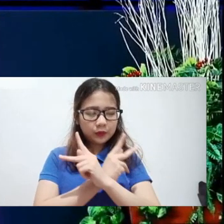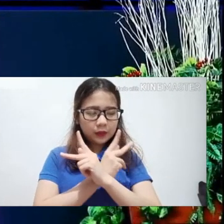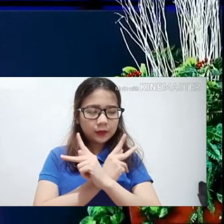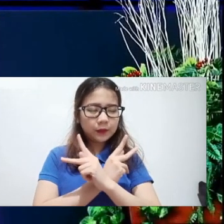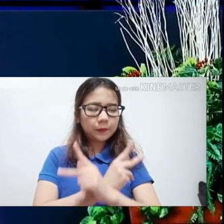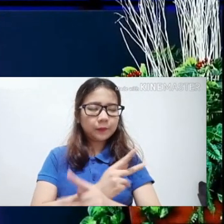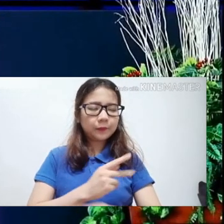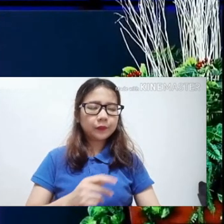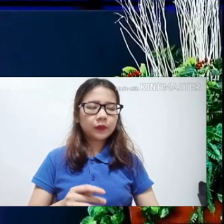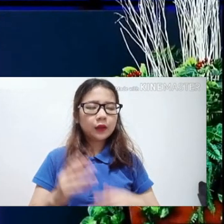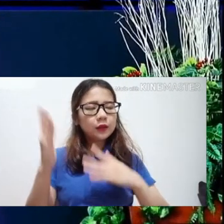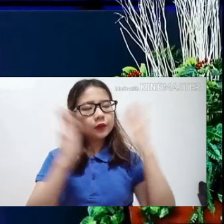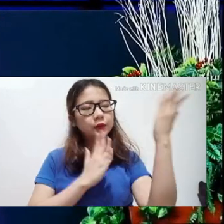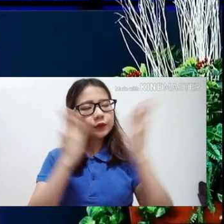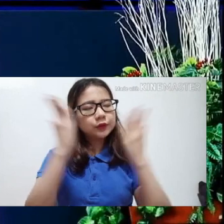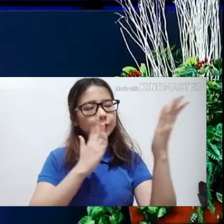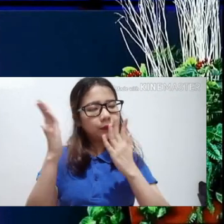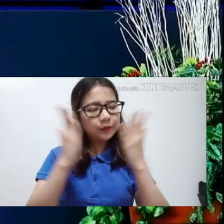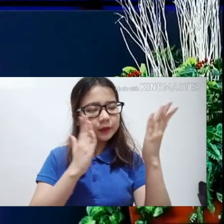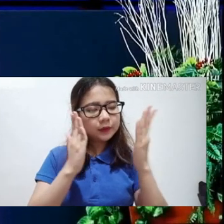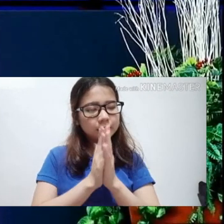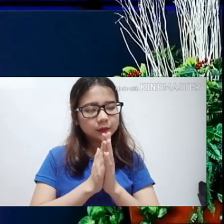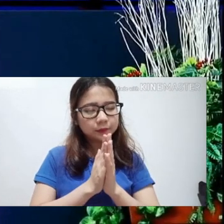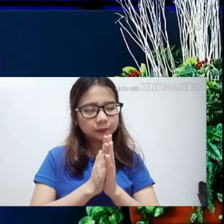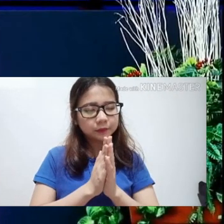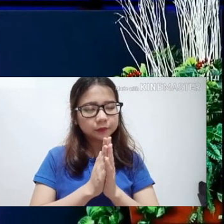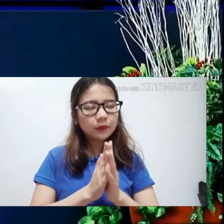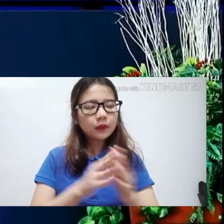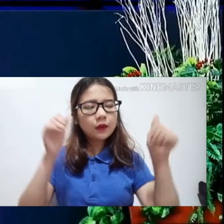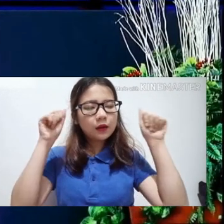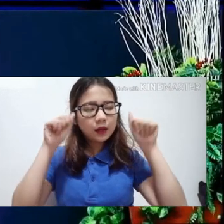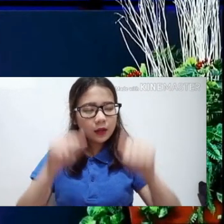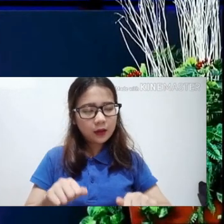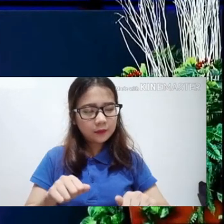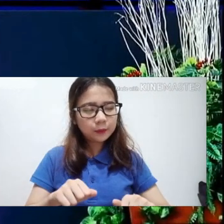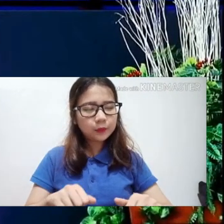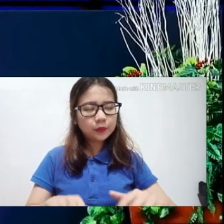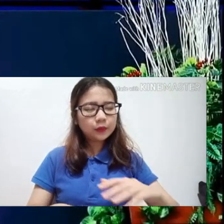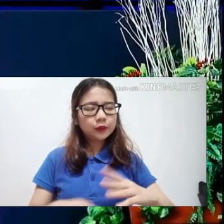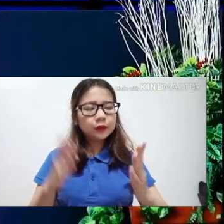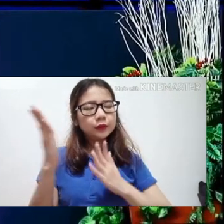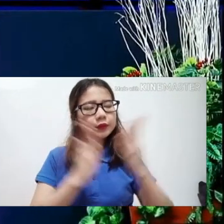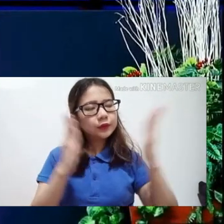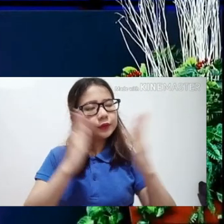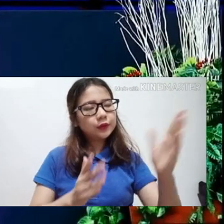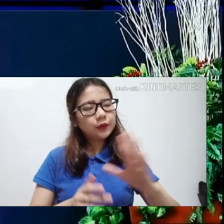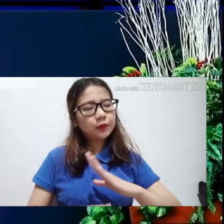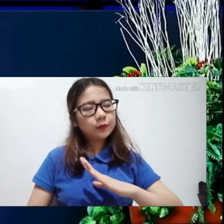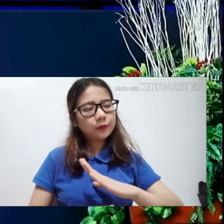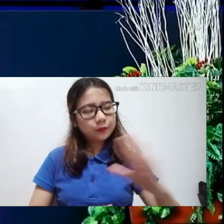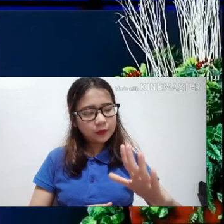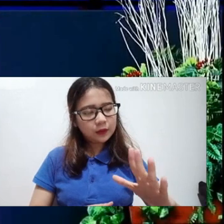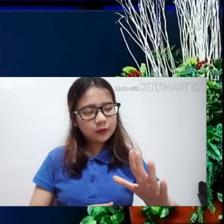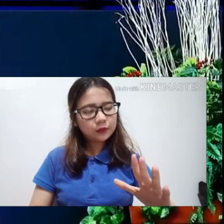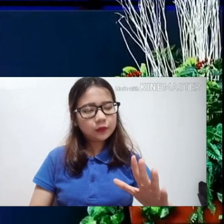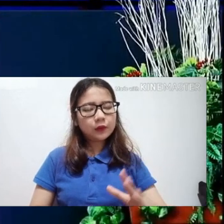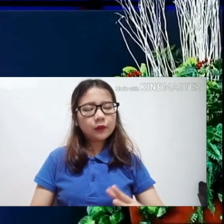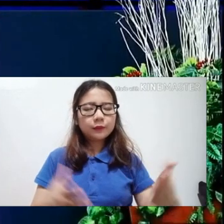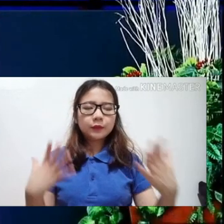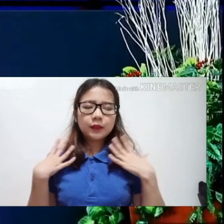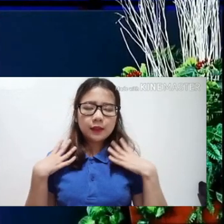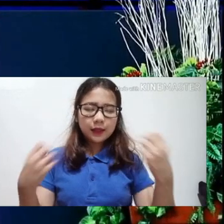well, that their service, Lord God, that they would be able to serve well, O Lord, that they would